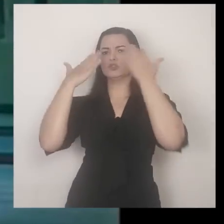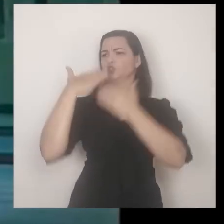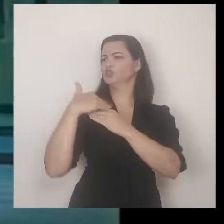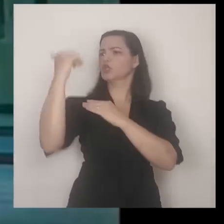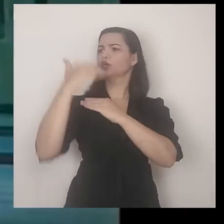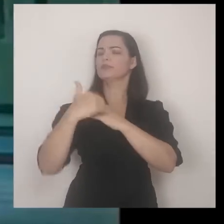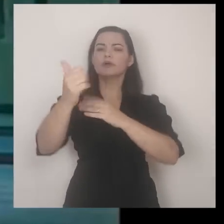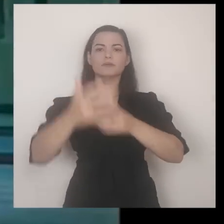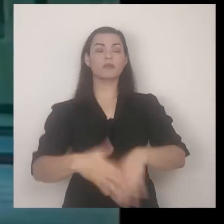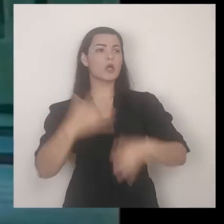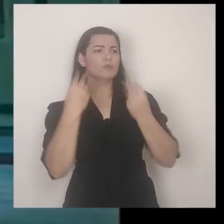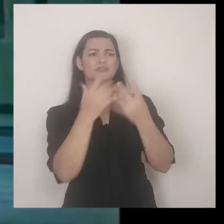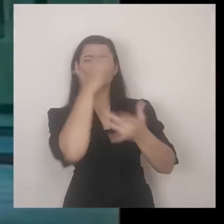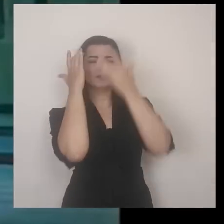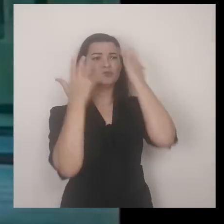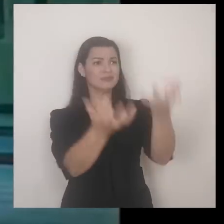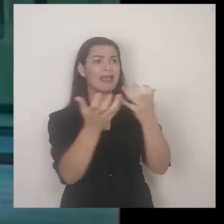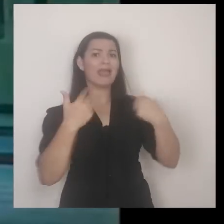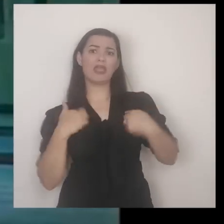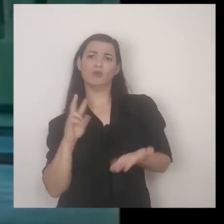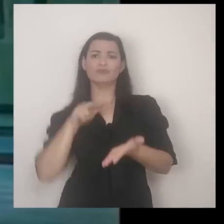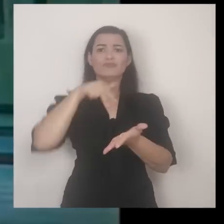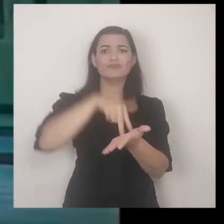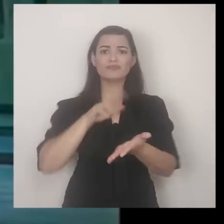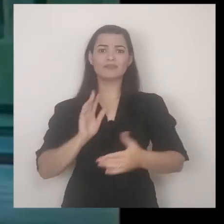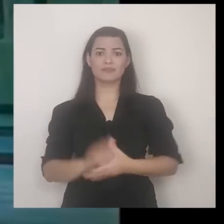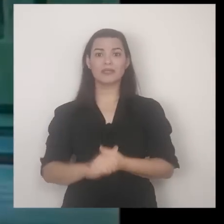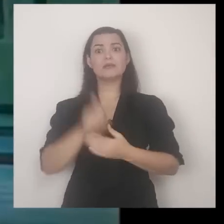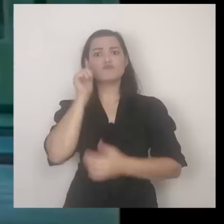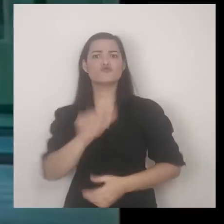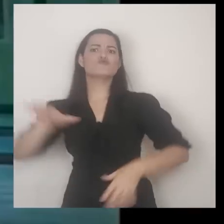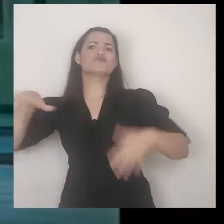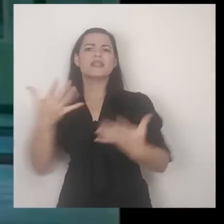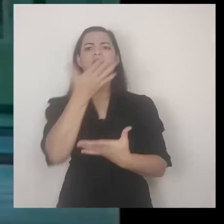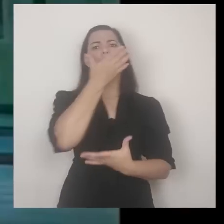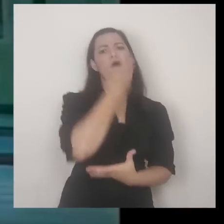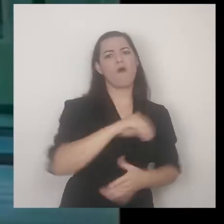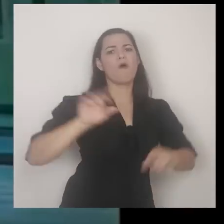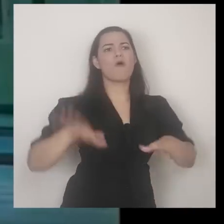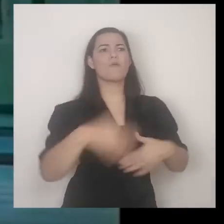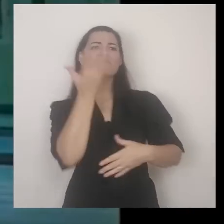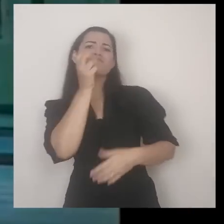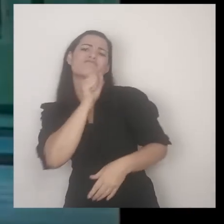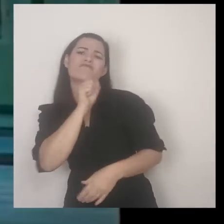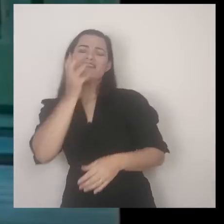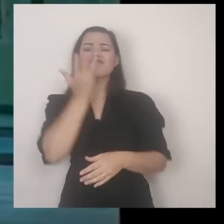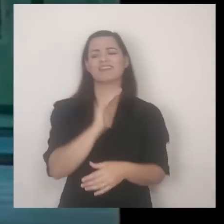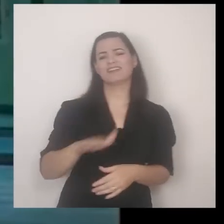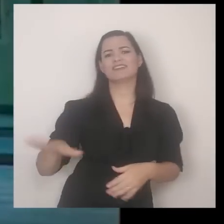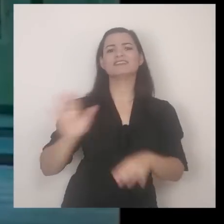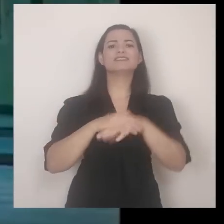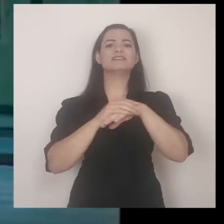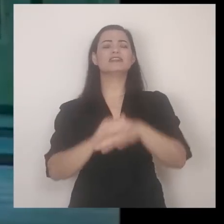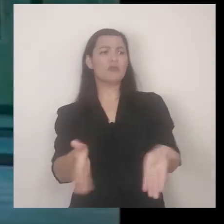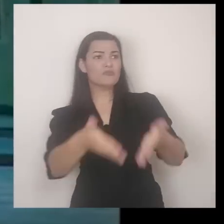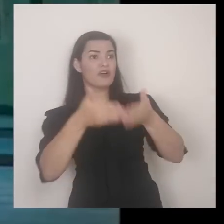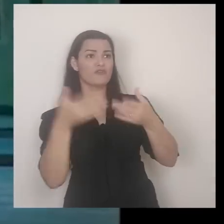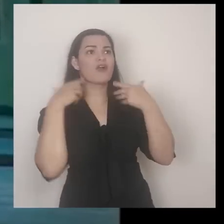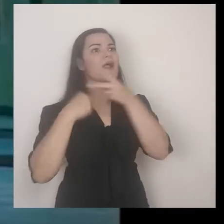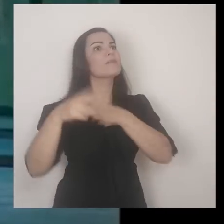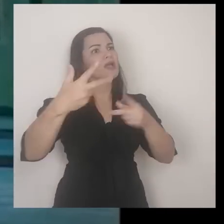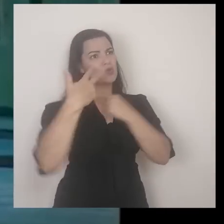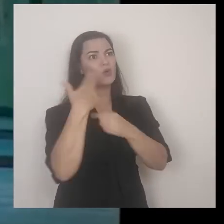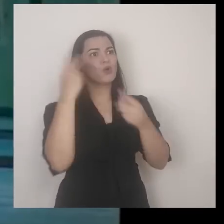Tutti mi chiedono, tutti mi vogliono, donne ragazzi, vecchi fanciulle, qua la